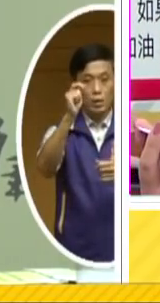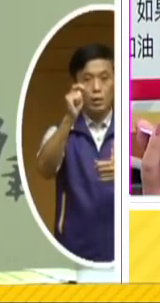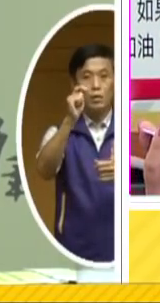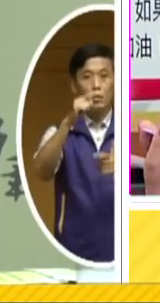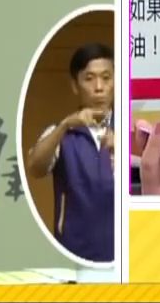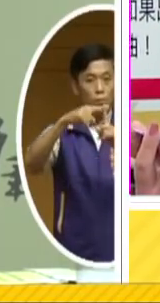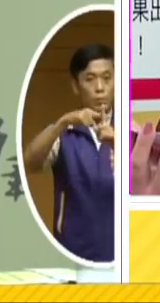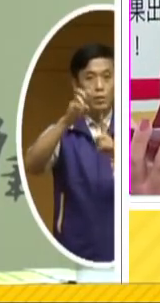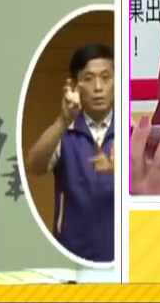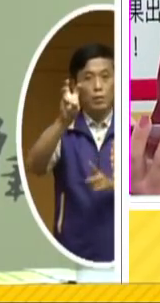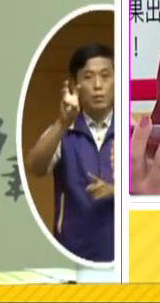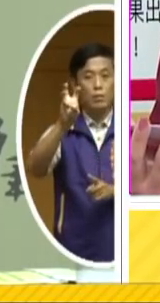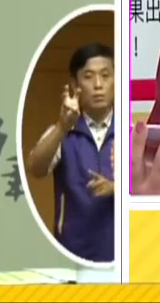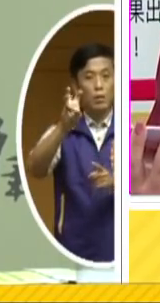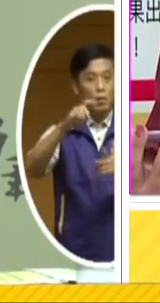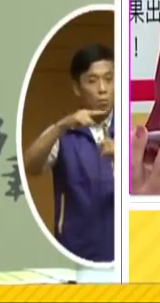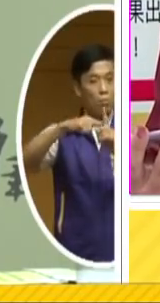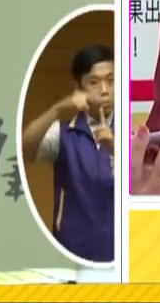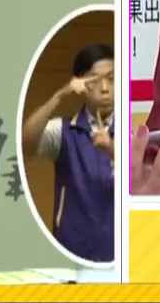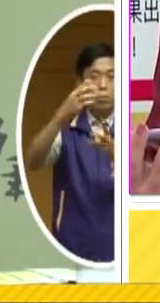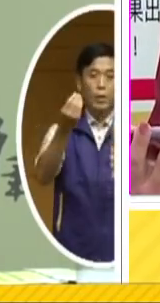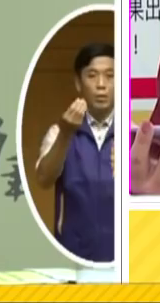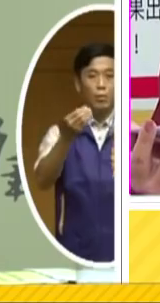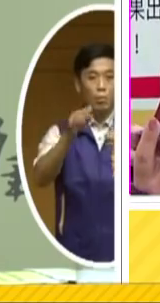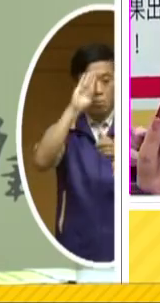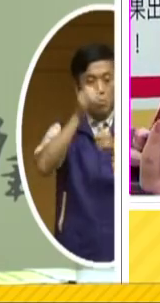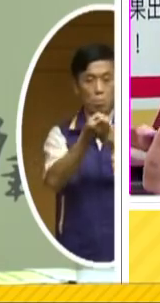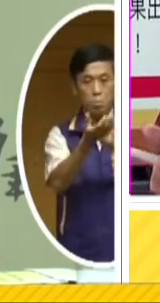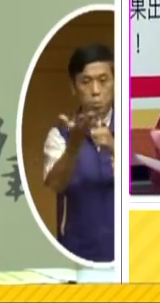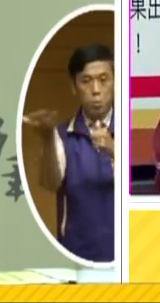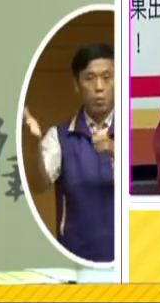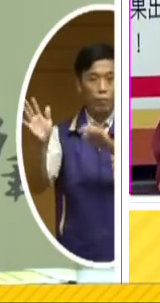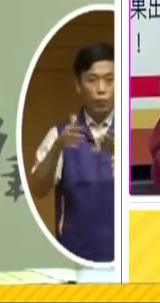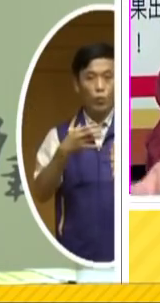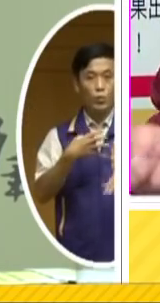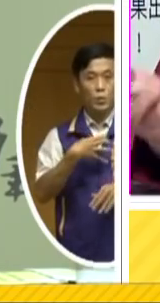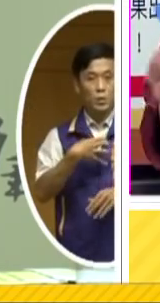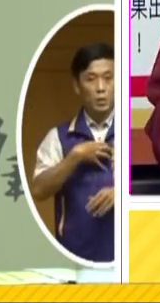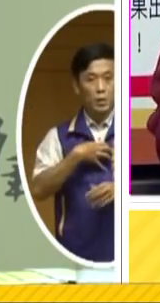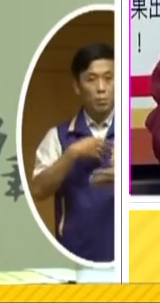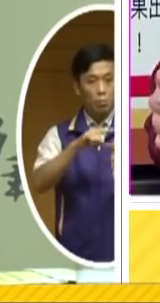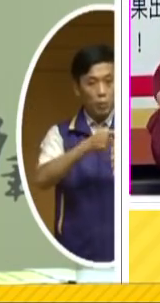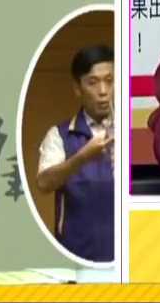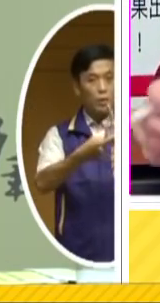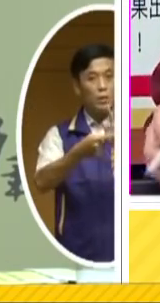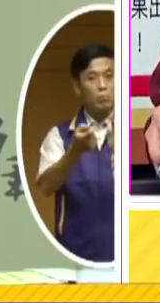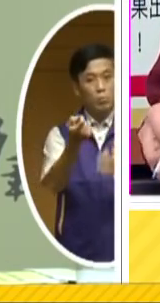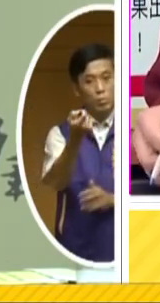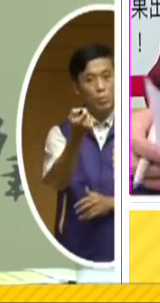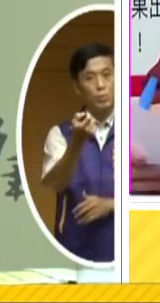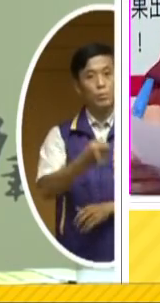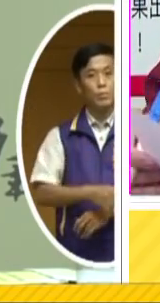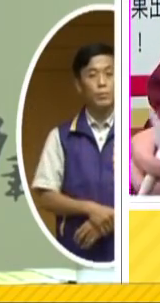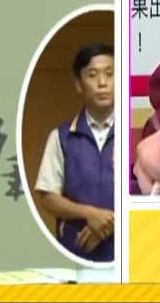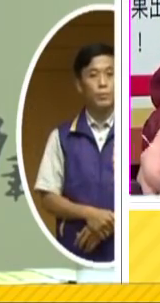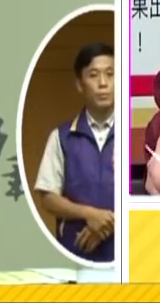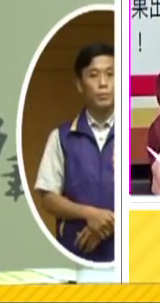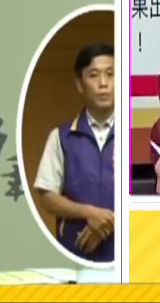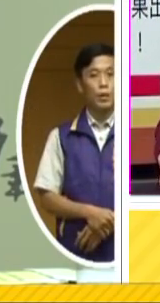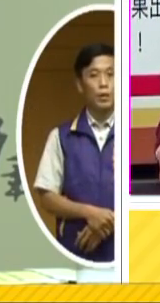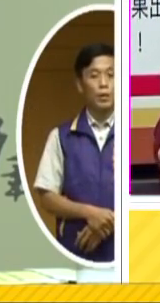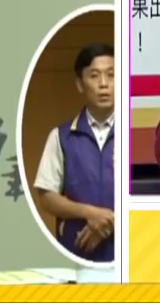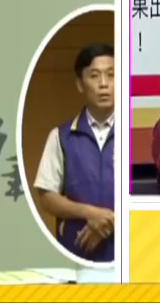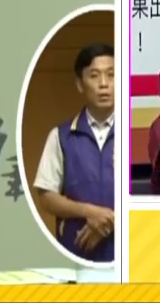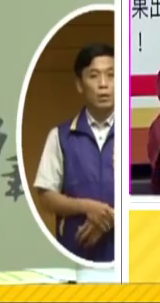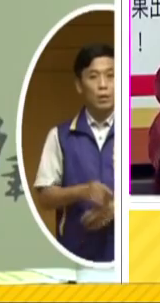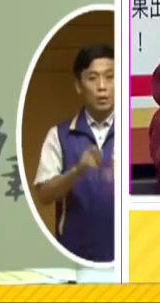图，在外面乱传。但非常可悲的是呢，我们的指挥中心的记者会只会告诉大家，不利于民进党政府的消息不可以